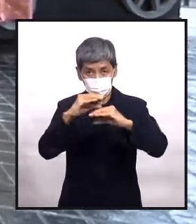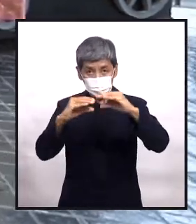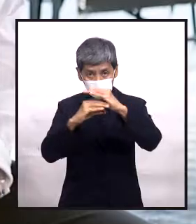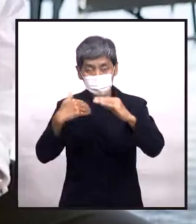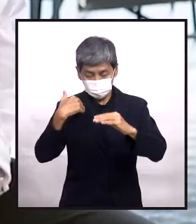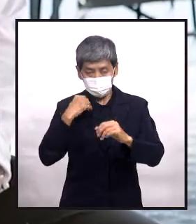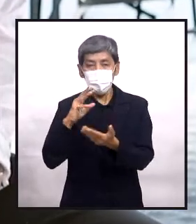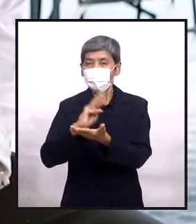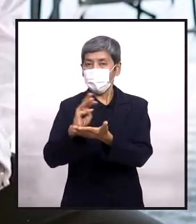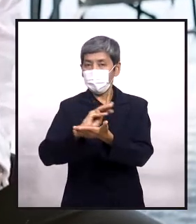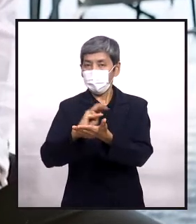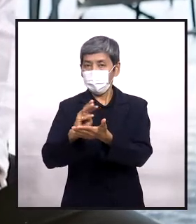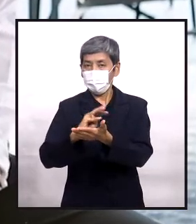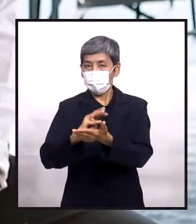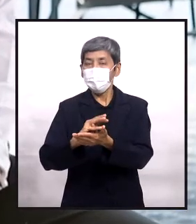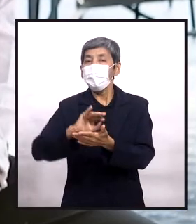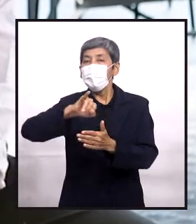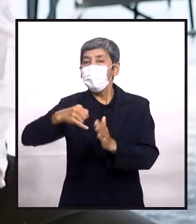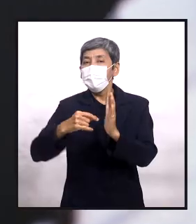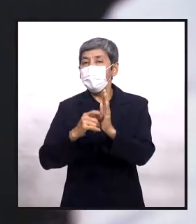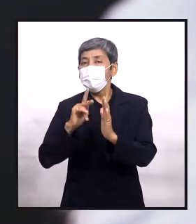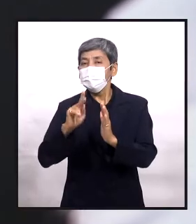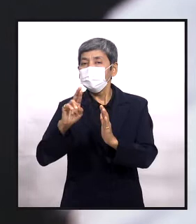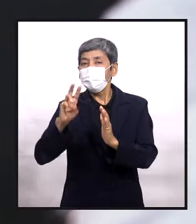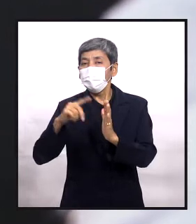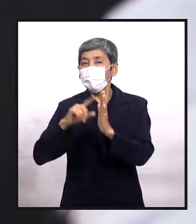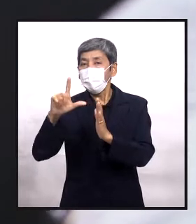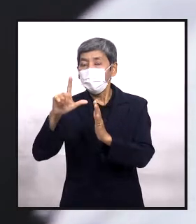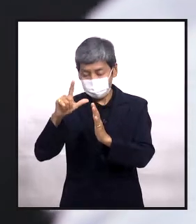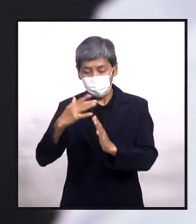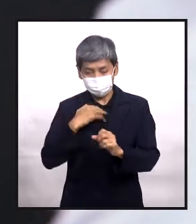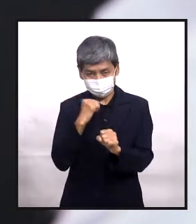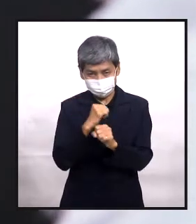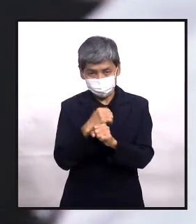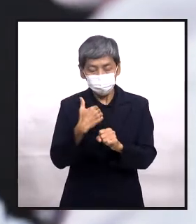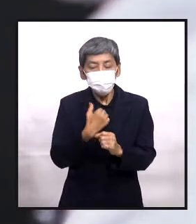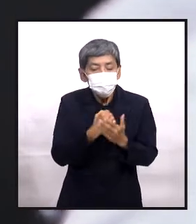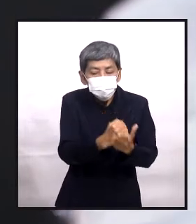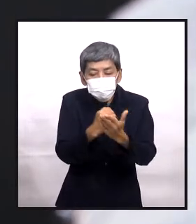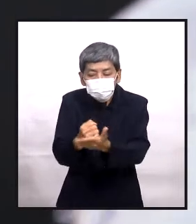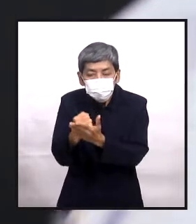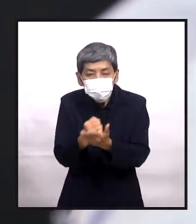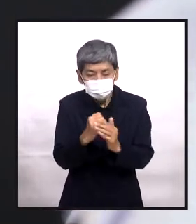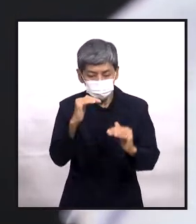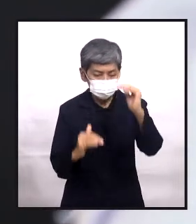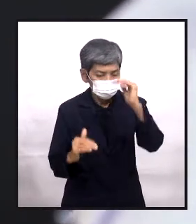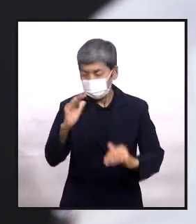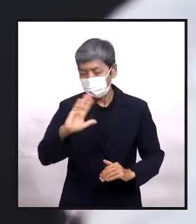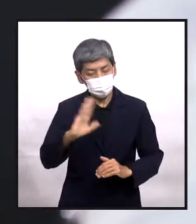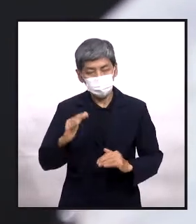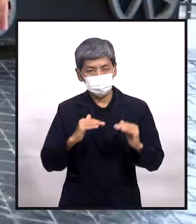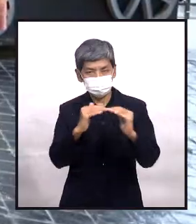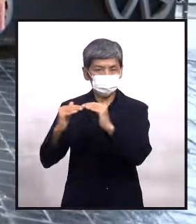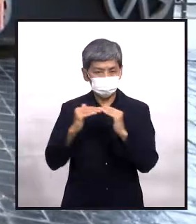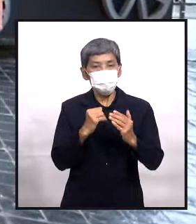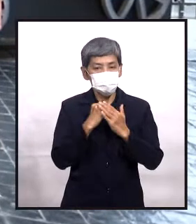การนึงฮะคือมูลนิธิจักรวาลนฤมิตเพื่อสังคมนะตอนนี้เราจะใช้เมตาเวิร์สเนี่ยในการช่วยแก้ปัญหาลดความเหลื่อมล้ำ